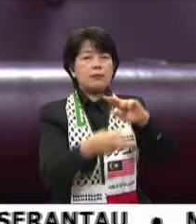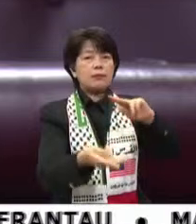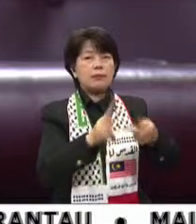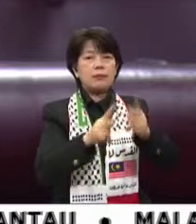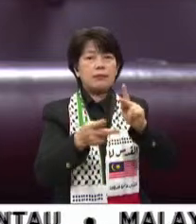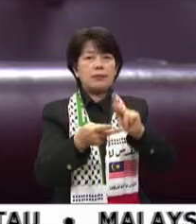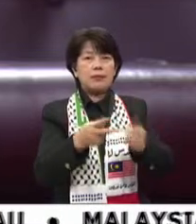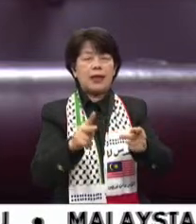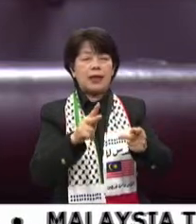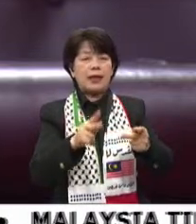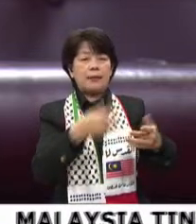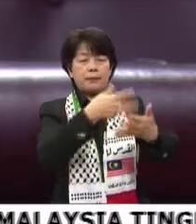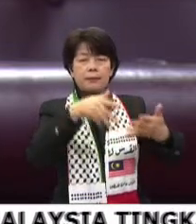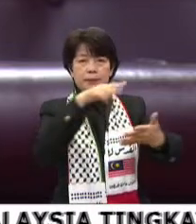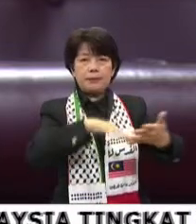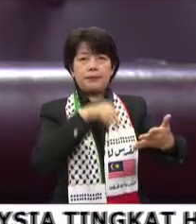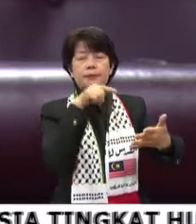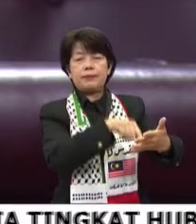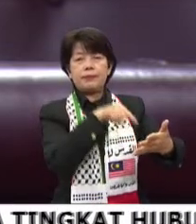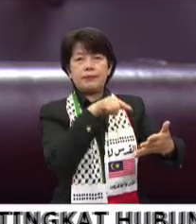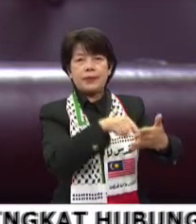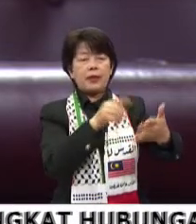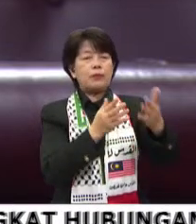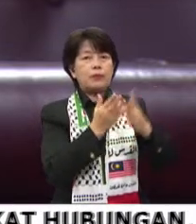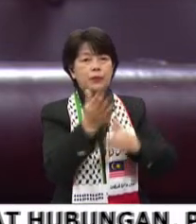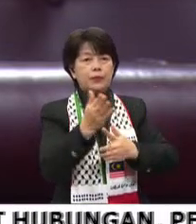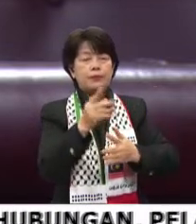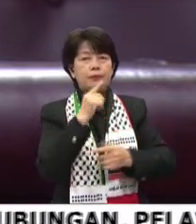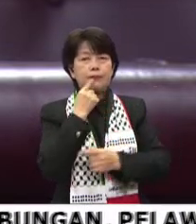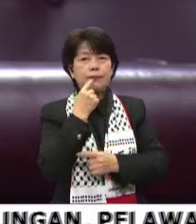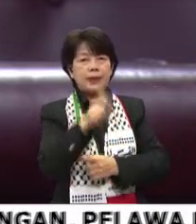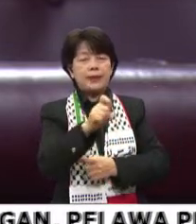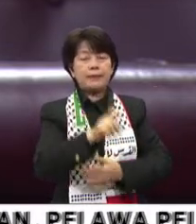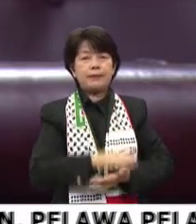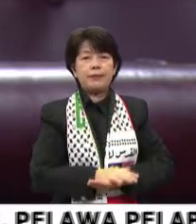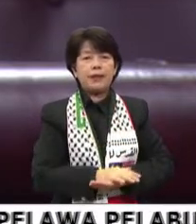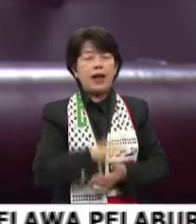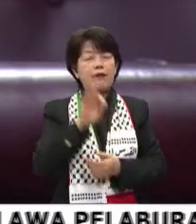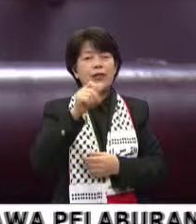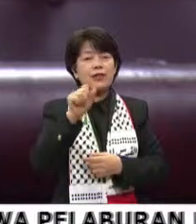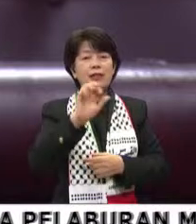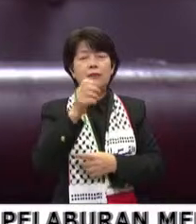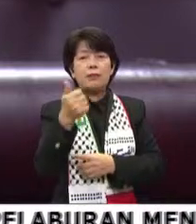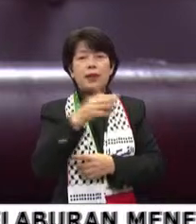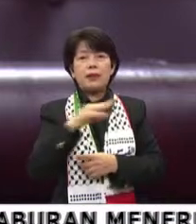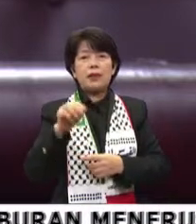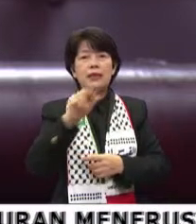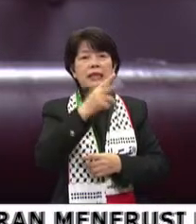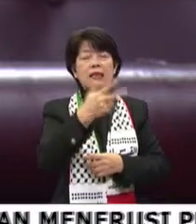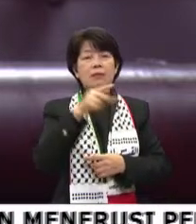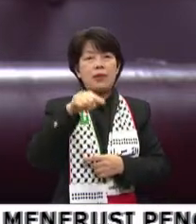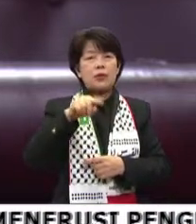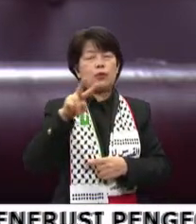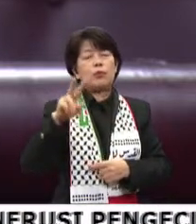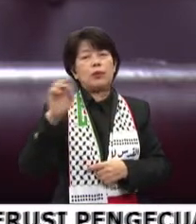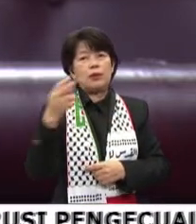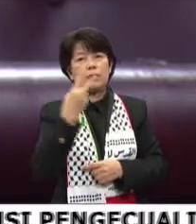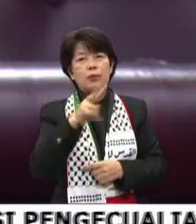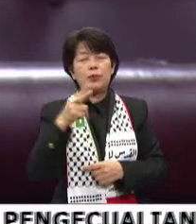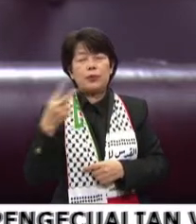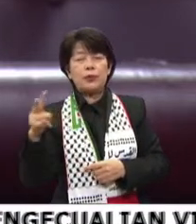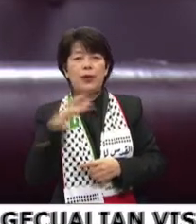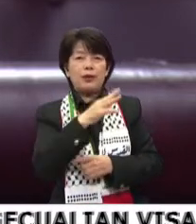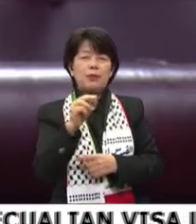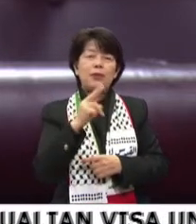jadual baharu keempat tersebut melalui perintah pasal 9 10 13 20 21 22